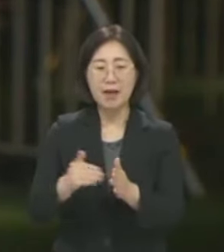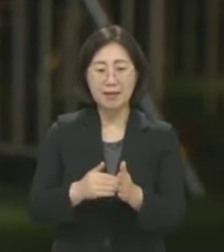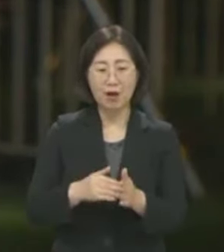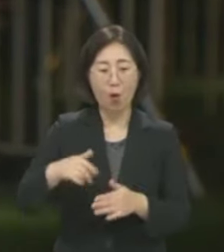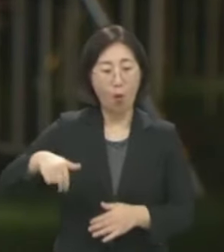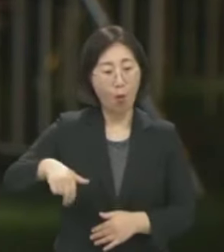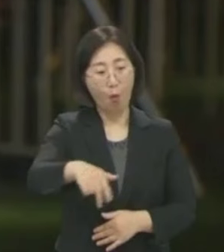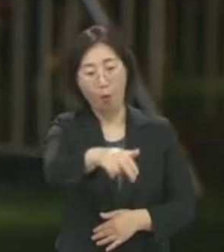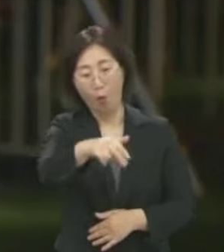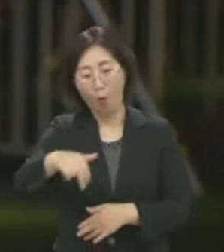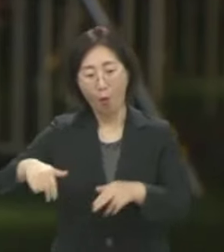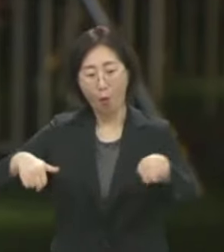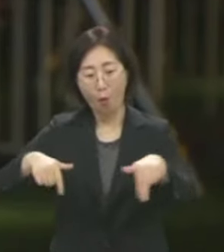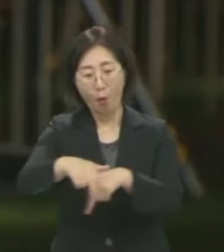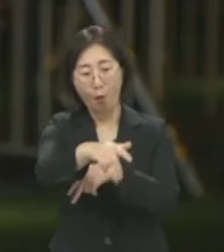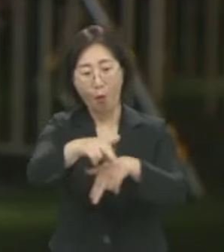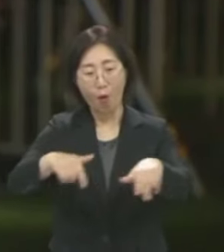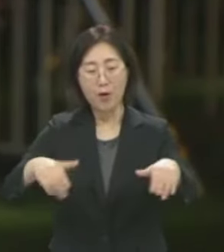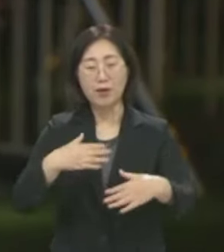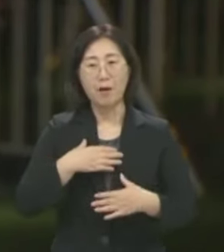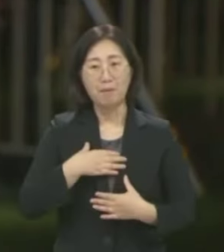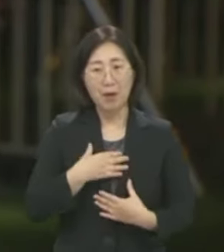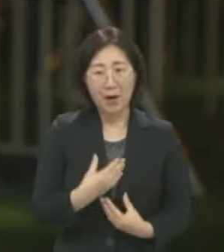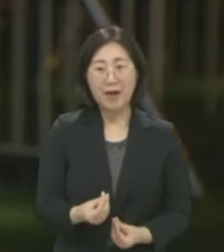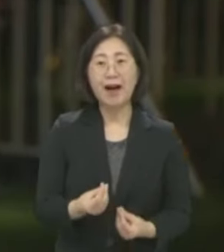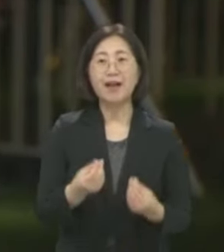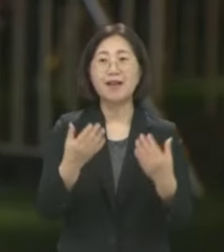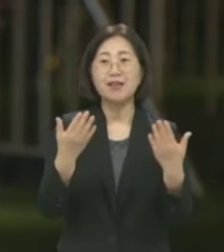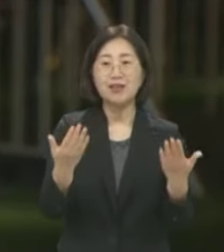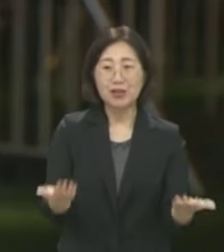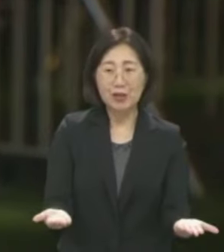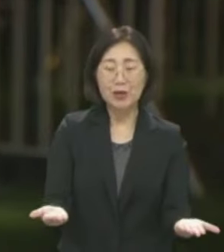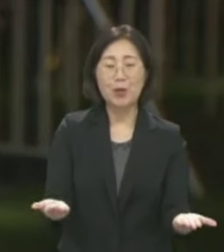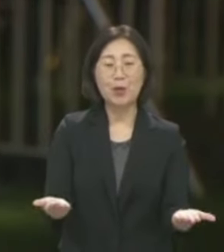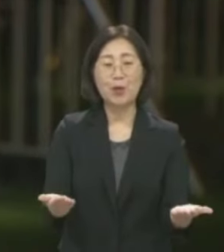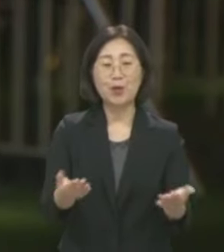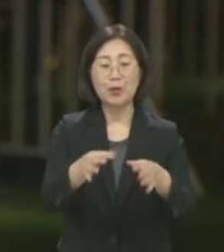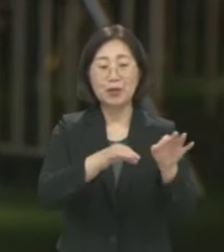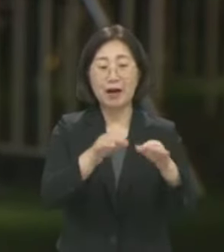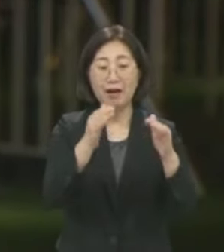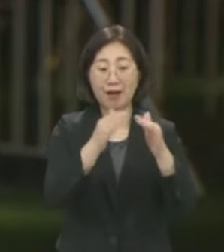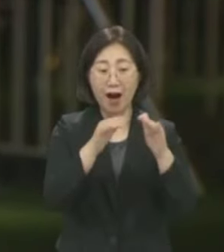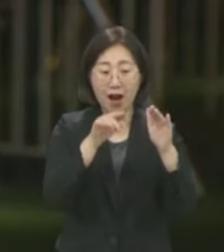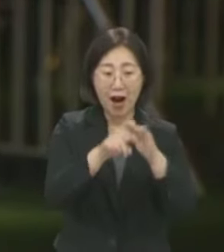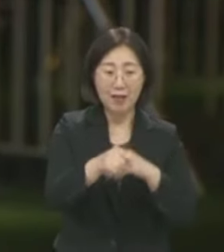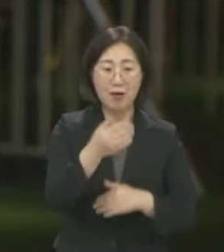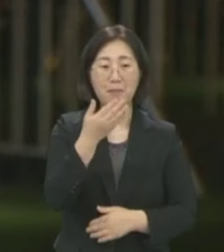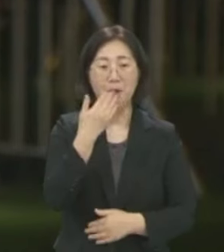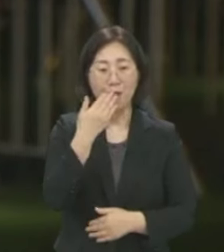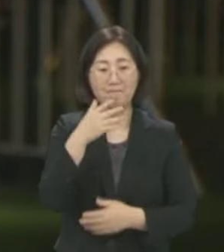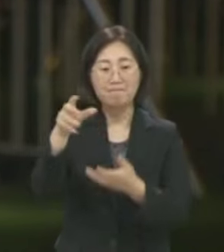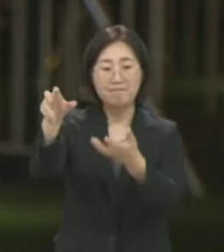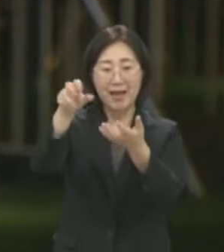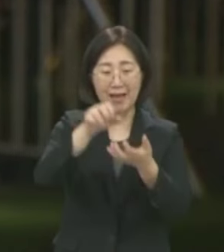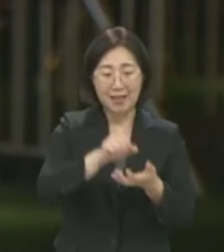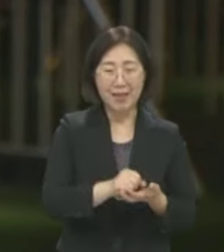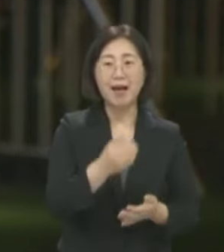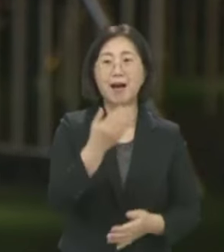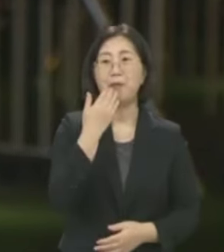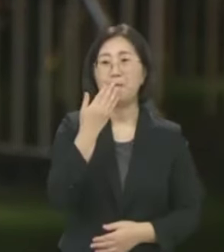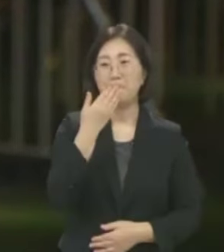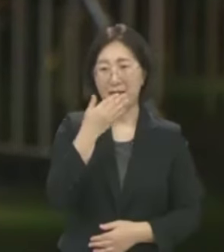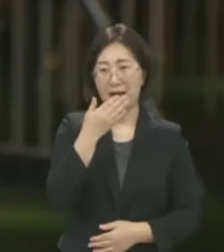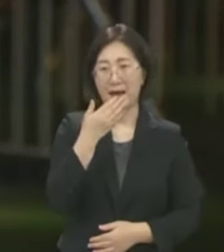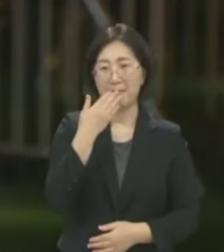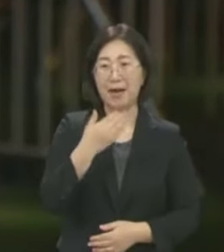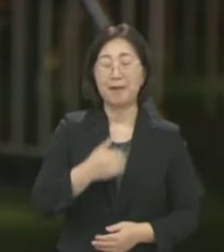지역민들 어느 누구나가 즐겁게 편하게 쉬기도 하면서 또 그 상가에서 음식을 가져다가 먹기도 하고 이런